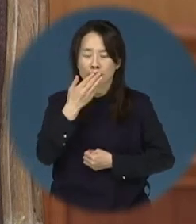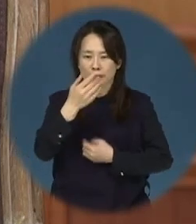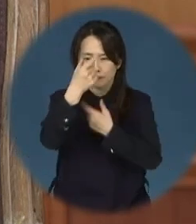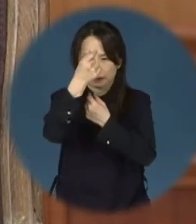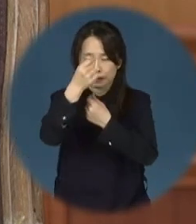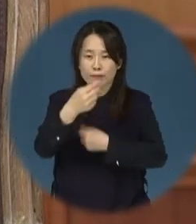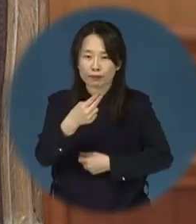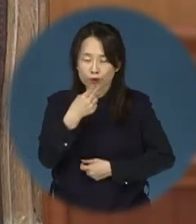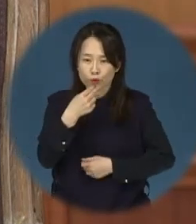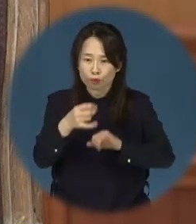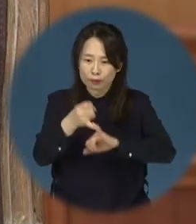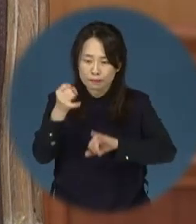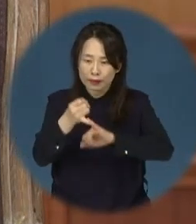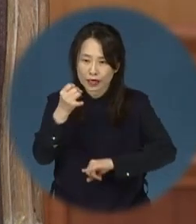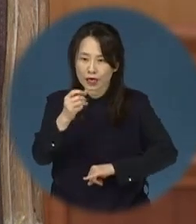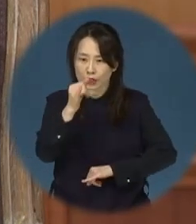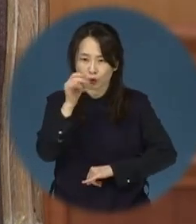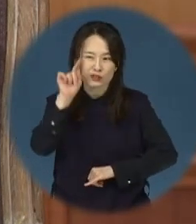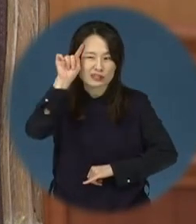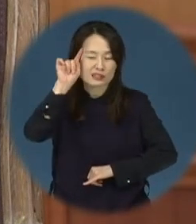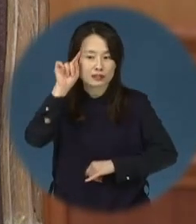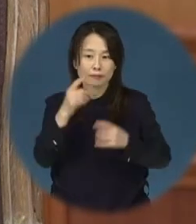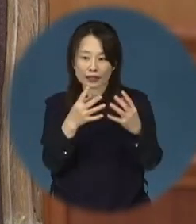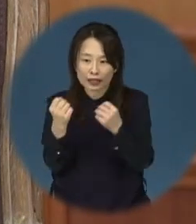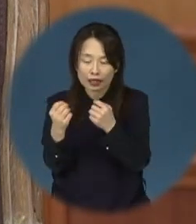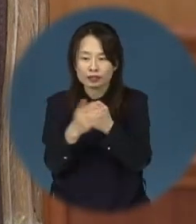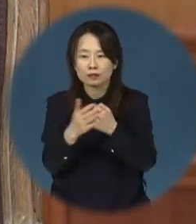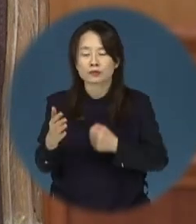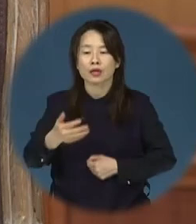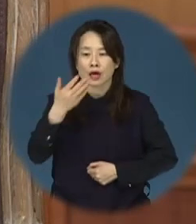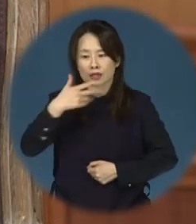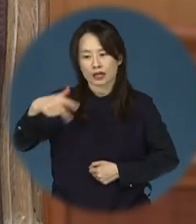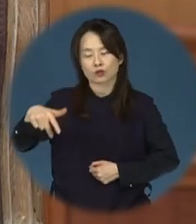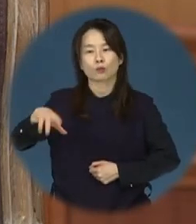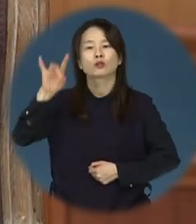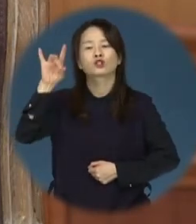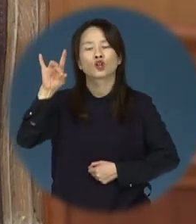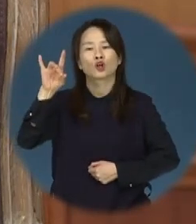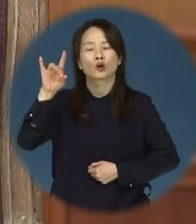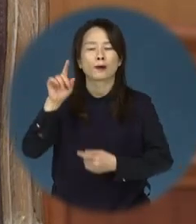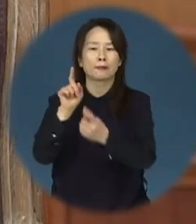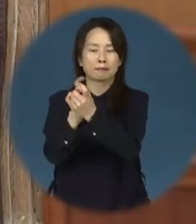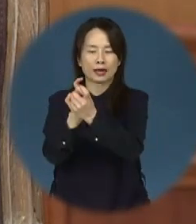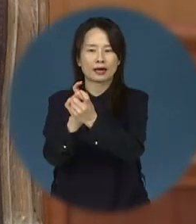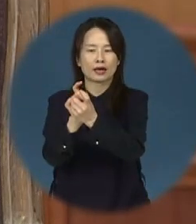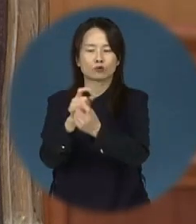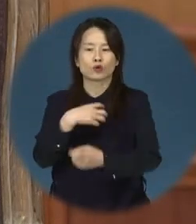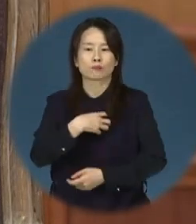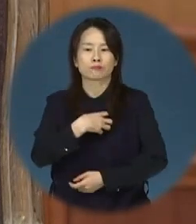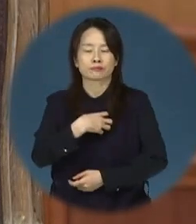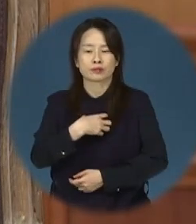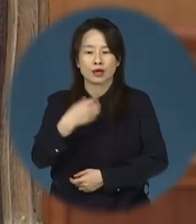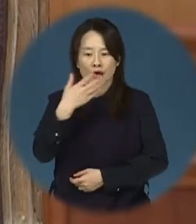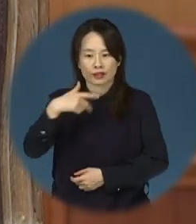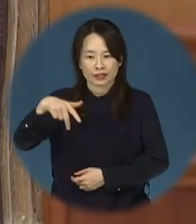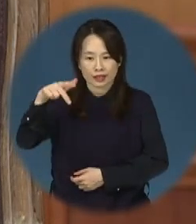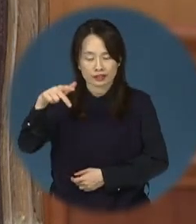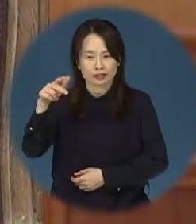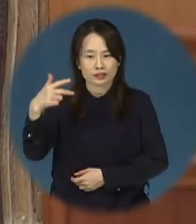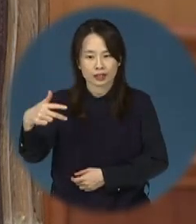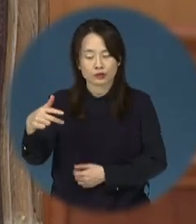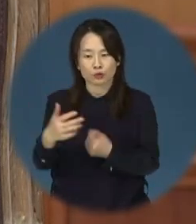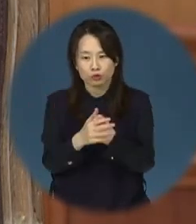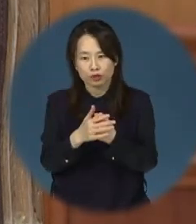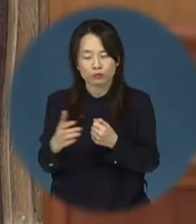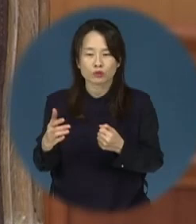그 스트레스풀한 상황에 노출되면 당뇨부터 먼저 오기 때문에. 당뇨. 예, 당뇨가 갖고 오는 다른 합병증도. 다